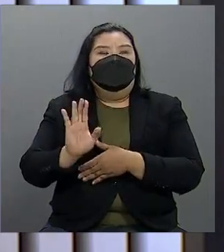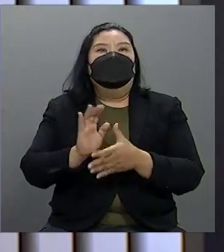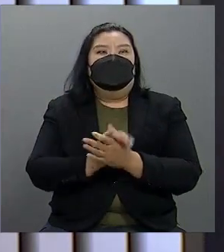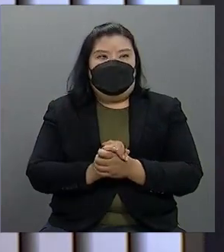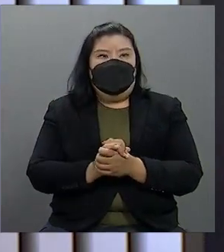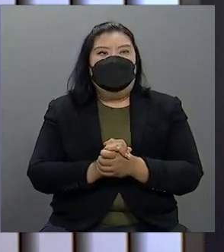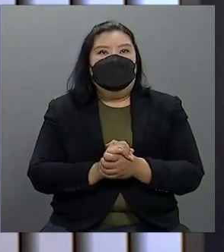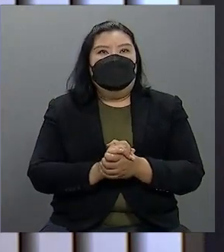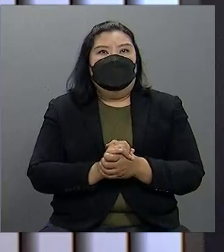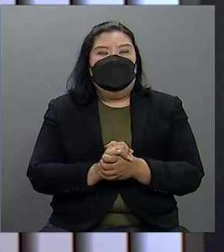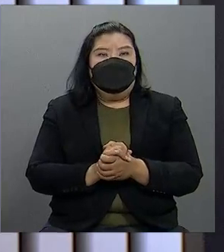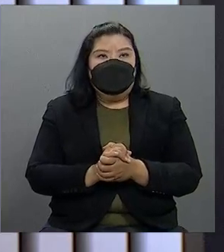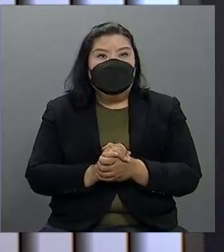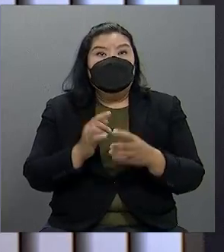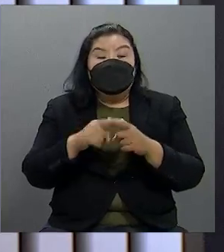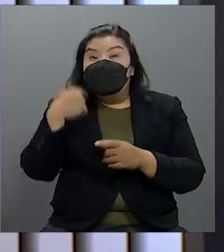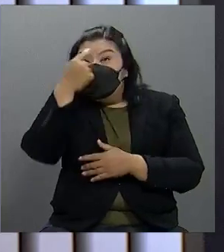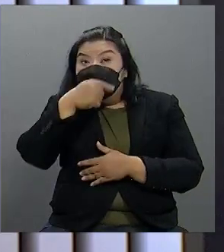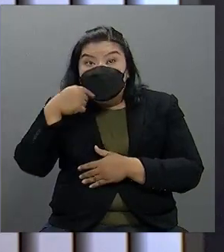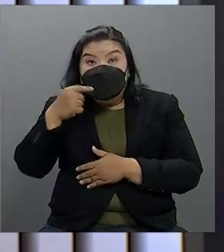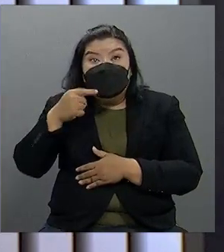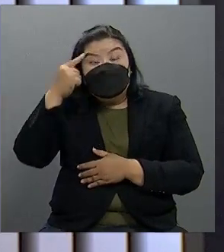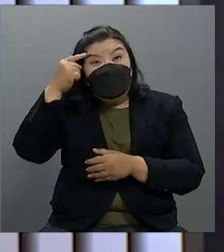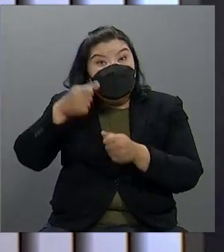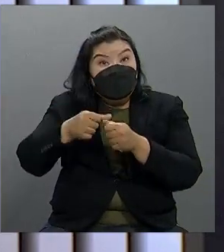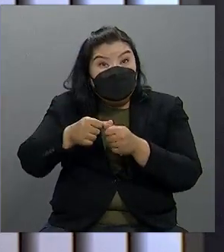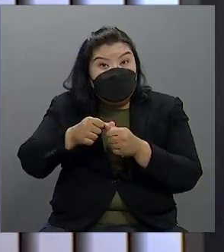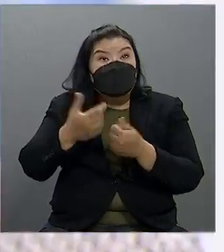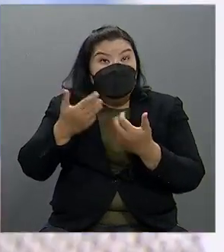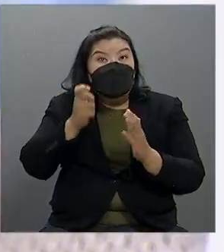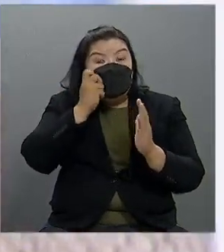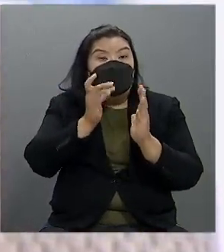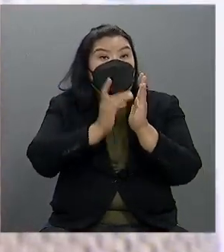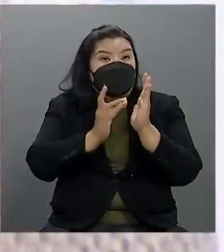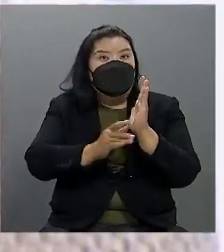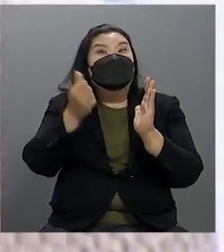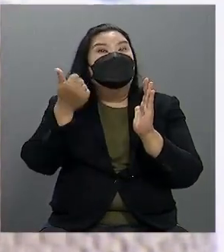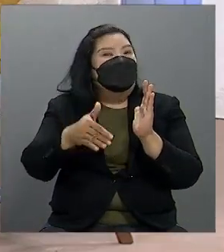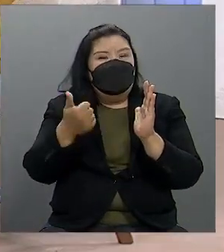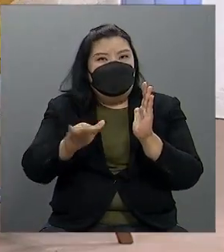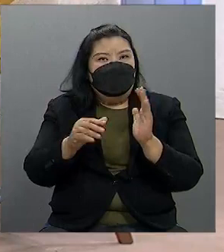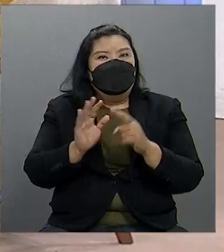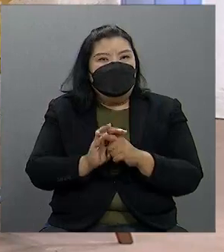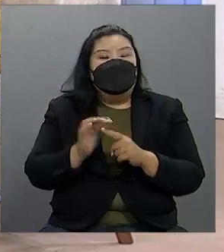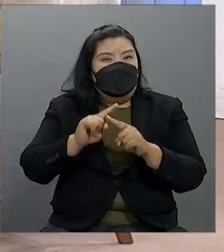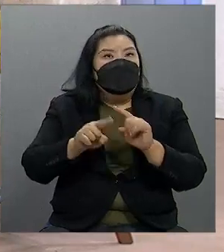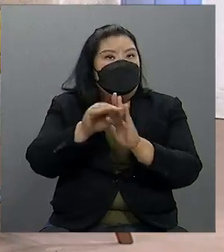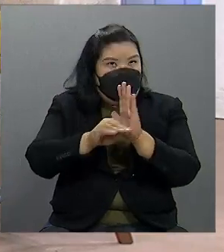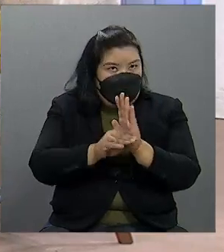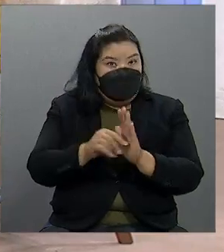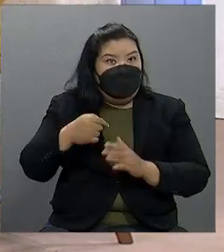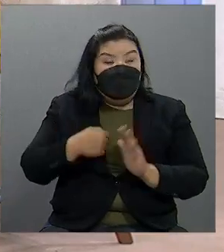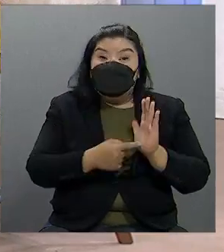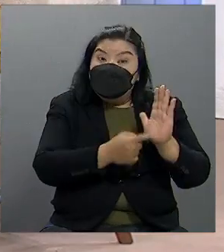างที่บอกไว้ที่เราแนะนำเมื่อสักครู่นี้สามารถดาวน์โหลดแอปเนี้ยมาได้เลยนะฮะในเครื่องของเราแต่จากขั้นตอนที่เราเล่าให้คุณผู้ชมฟังเนี่ยนะครับสมม